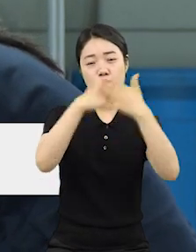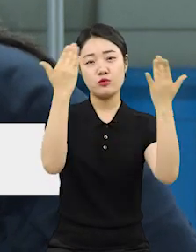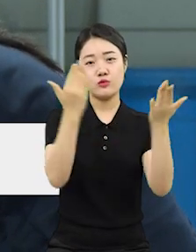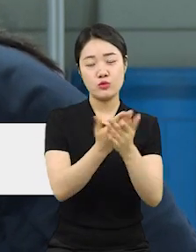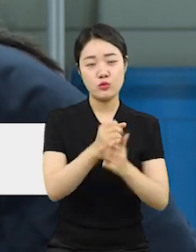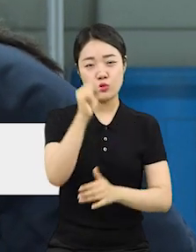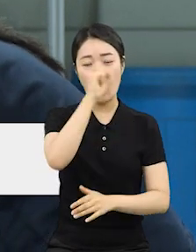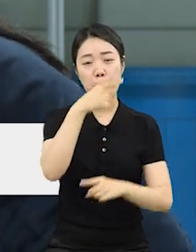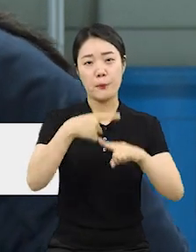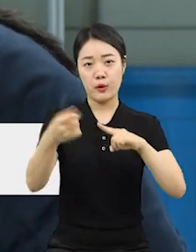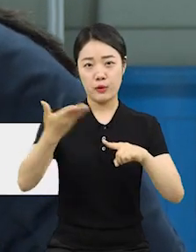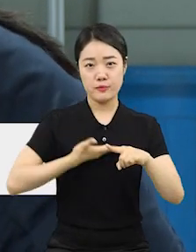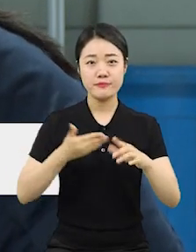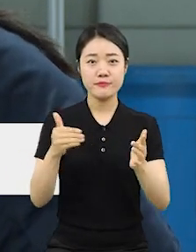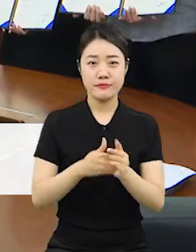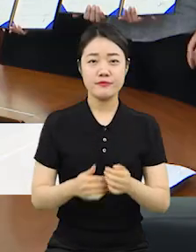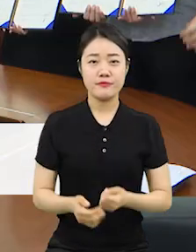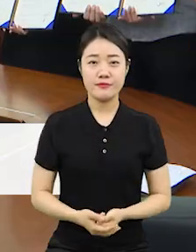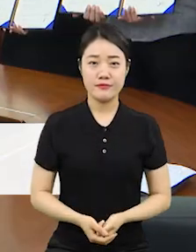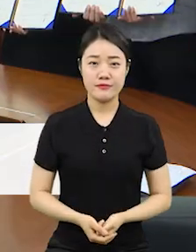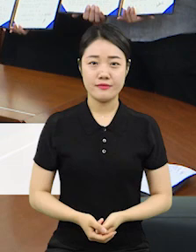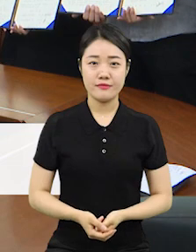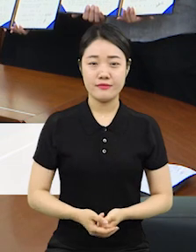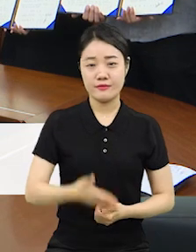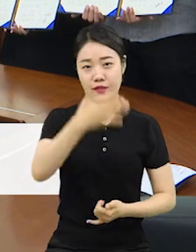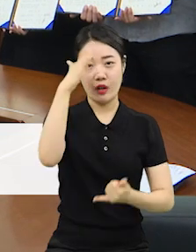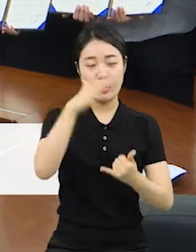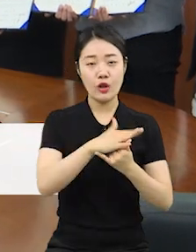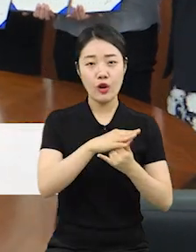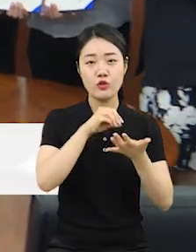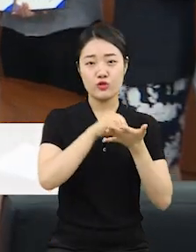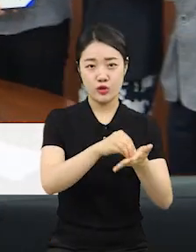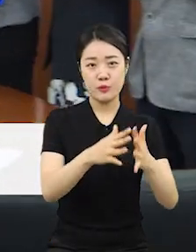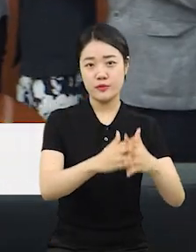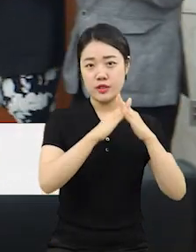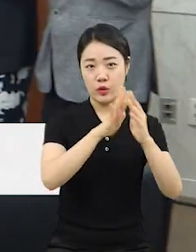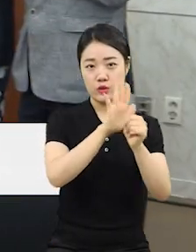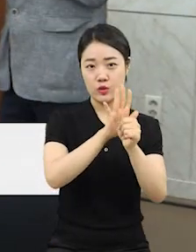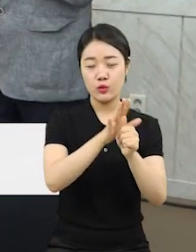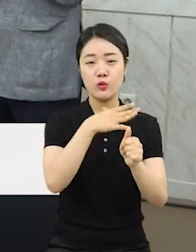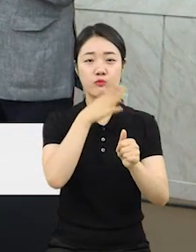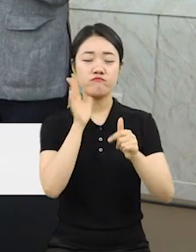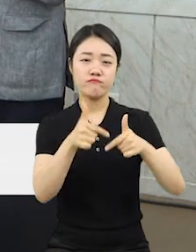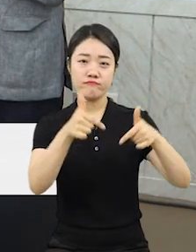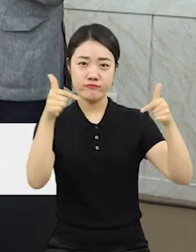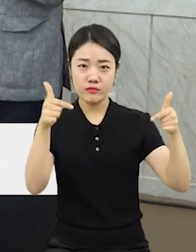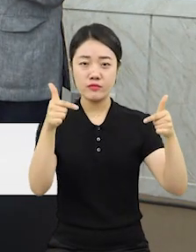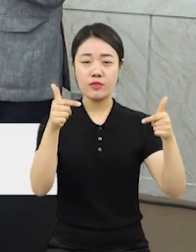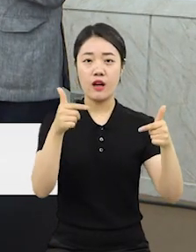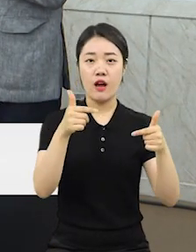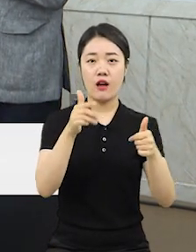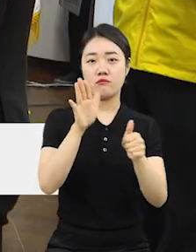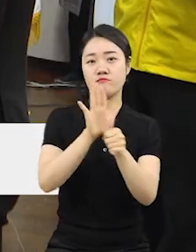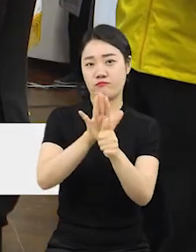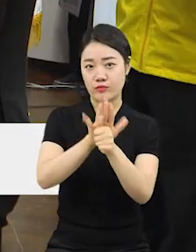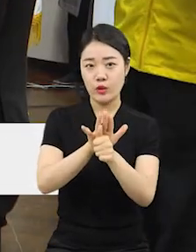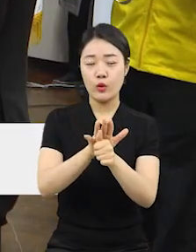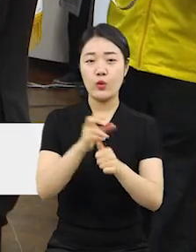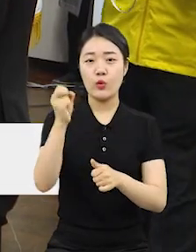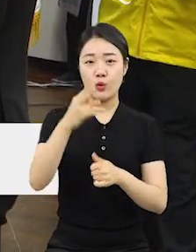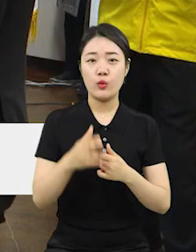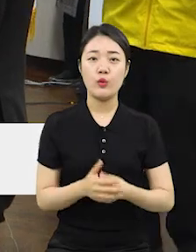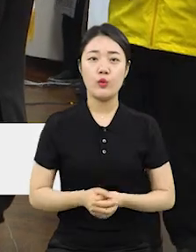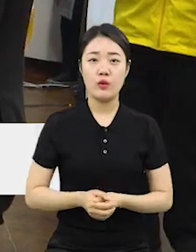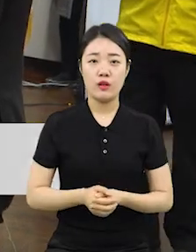높은 평가를 받았습니다. 청년 취업과 창업 지원, 고령 인구 증가에 따른 신중년 노인 일자리